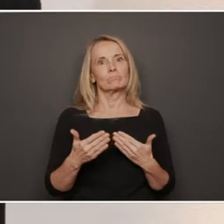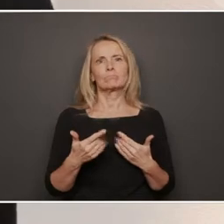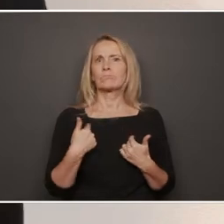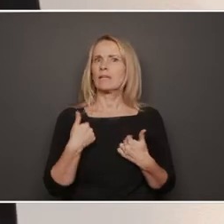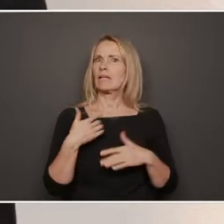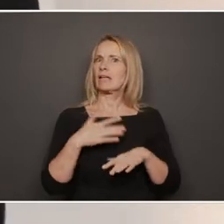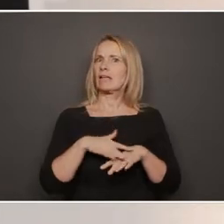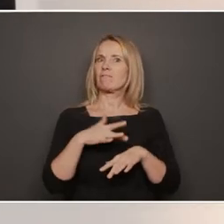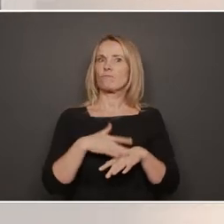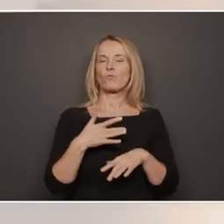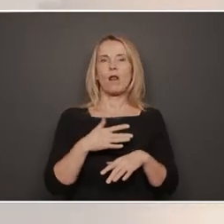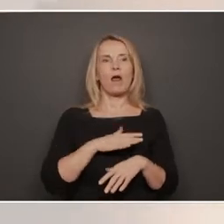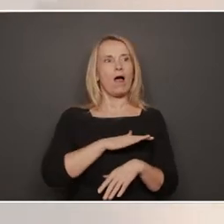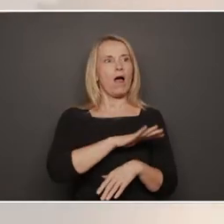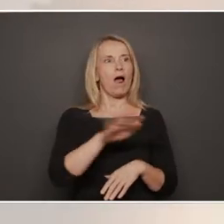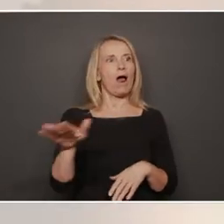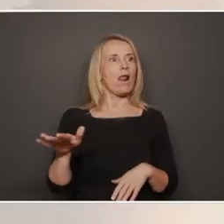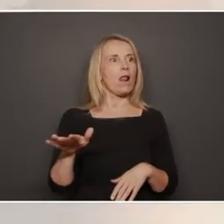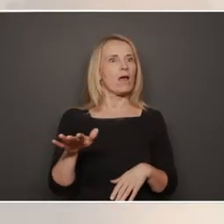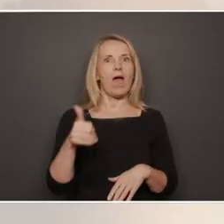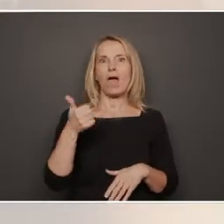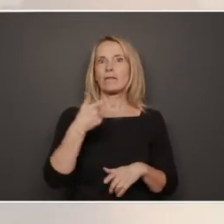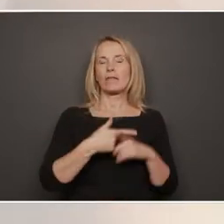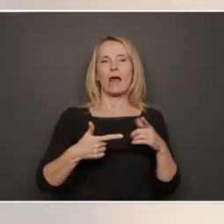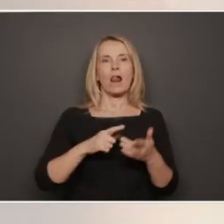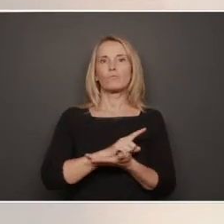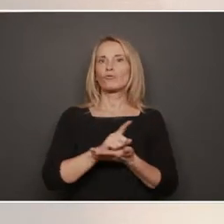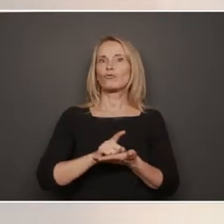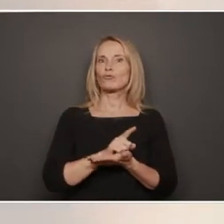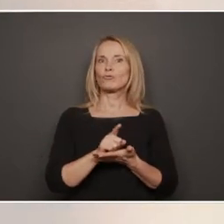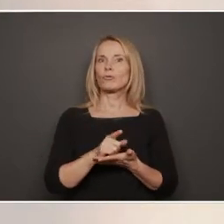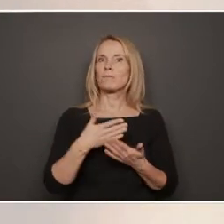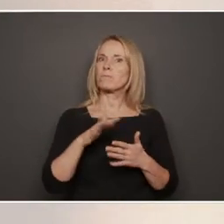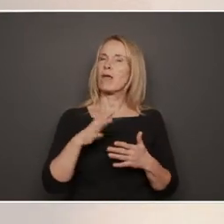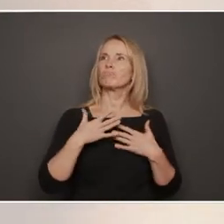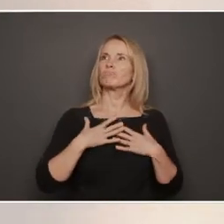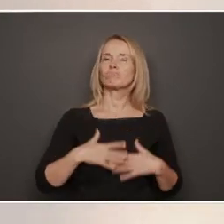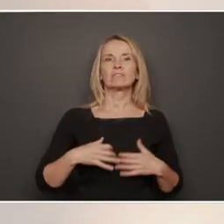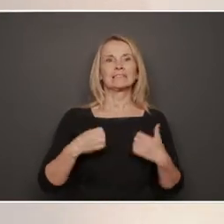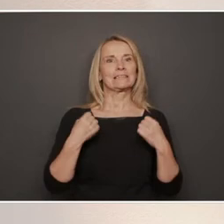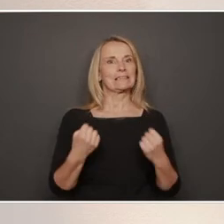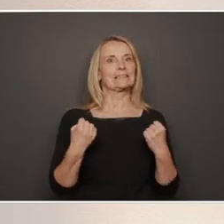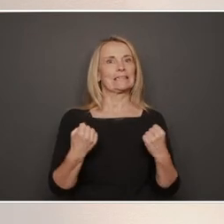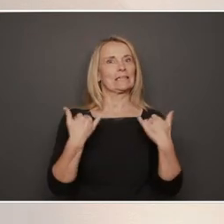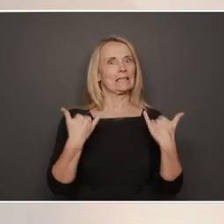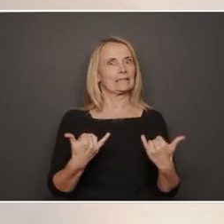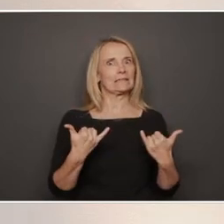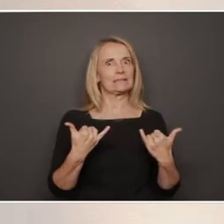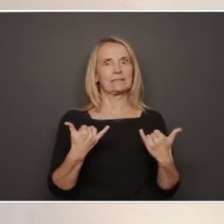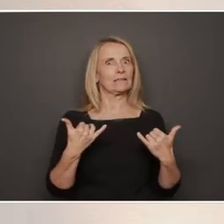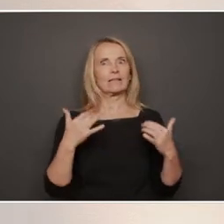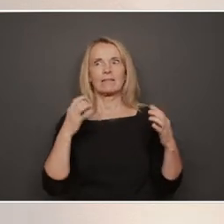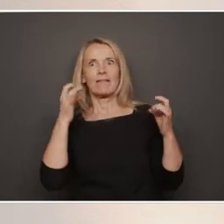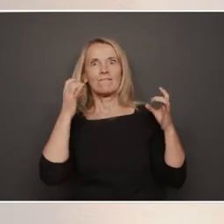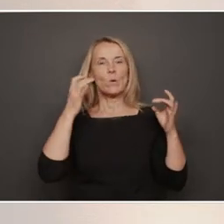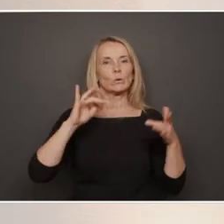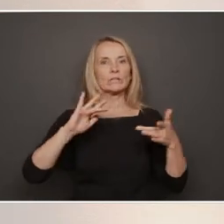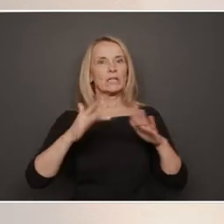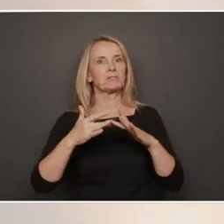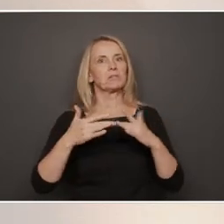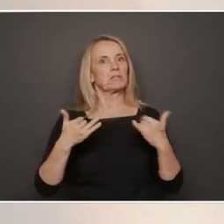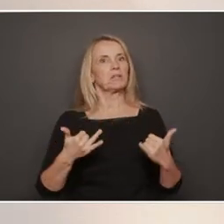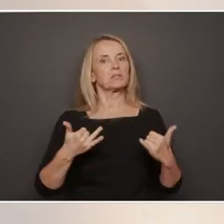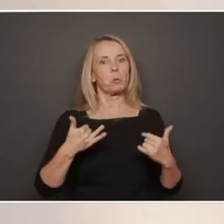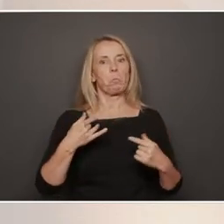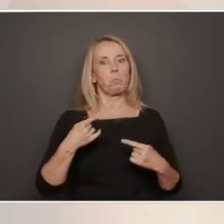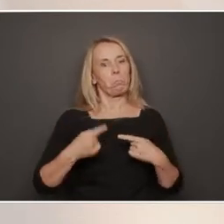Gefühl, wir sind alle so bis in diesen 1,5 Stunden ein bisschen sicherer geworden in diesem Medium. Am Anfang alle ganz nervös und aufgeregt.